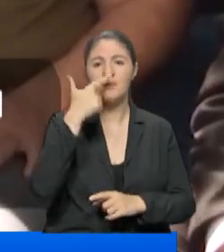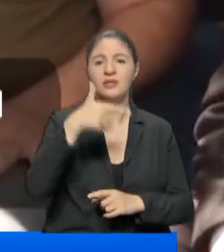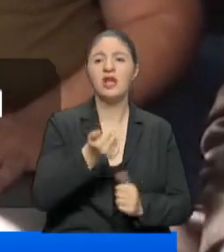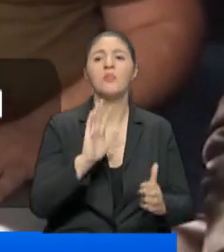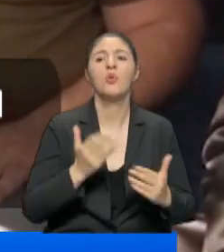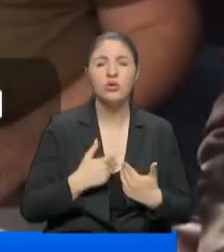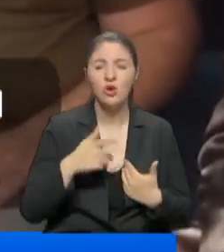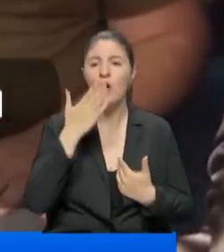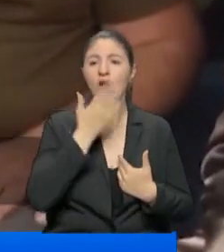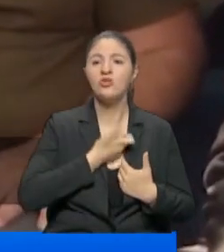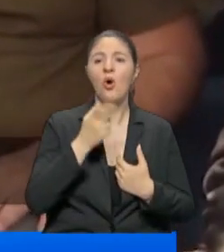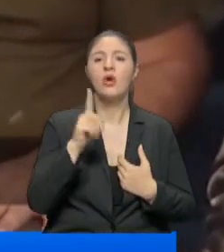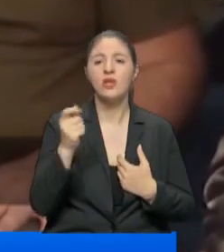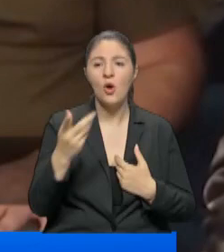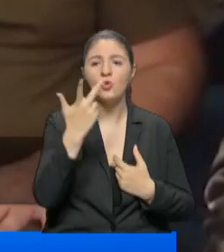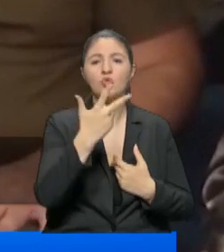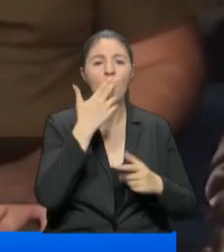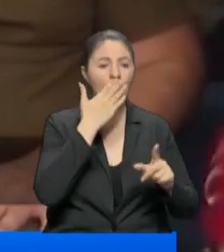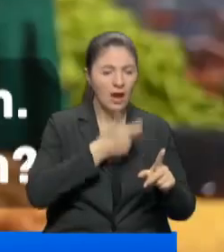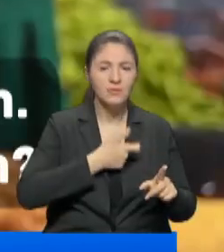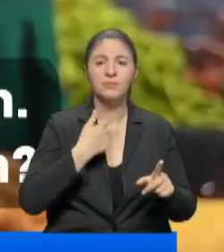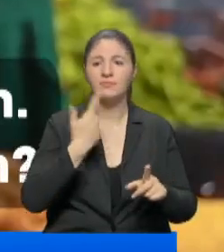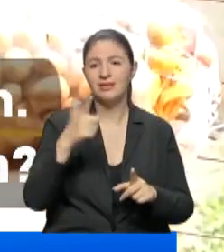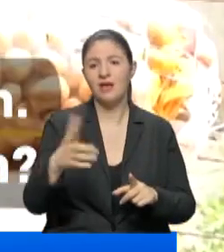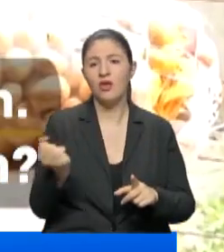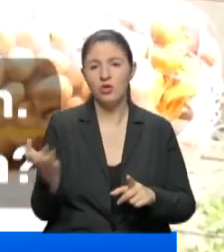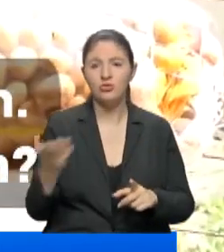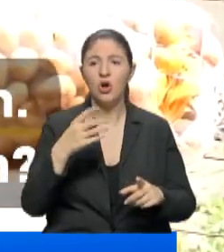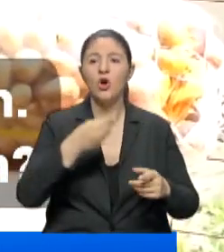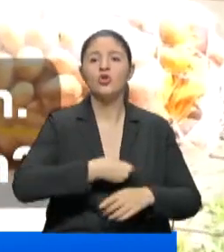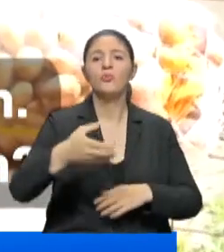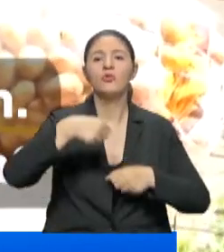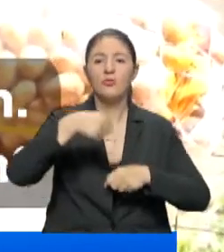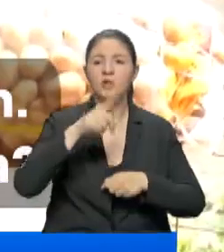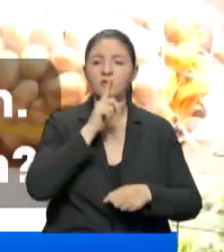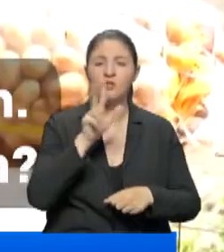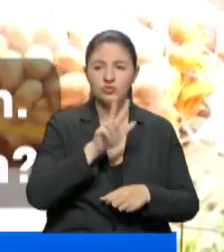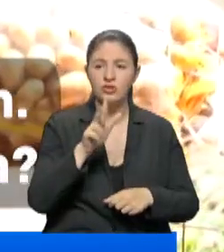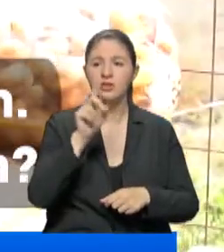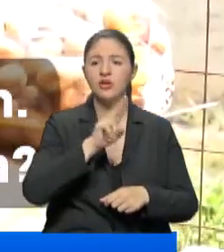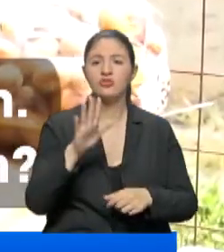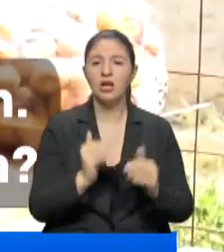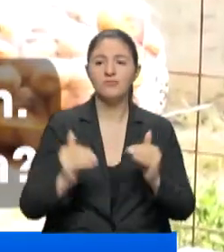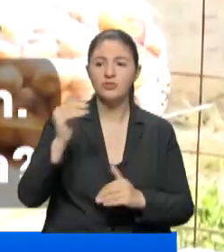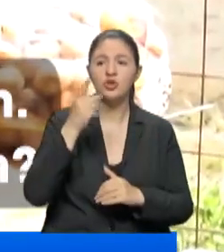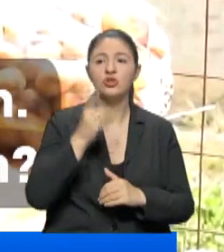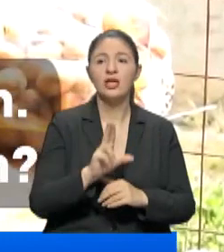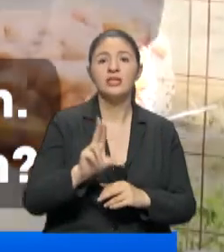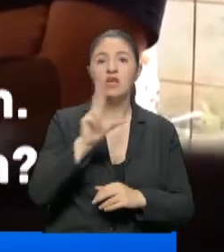alamıyoruz öğrenciler 13 öğrenciye 634 757-300